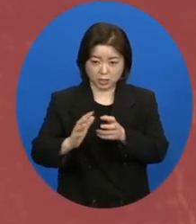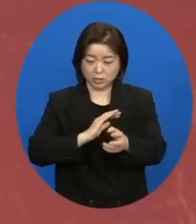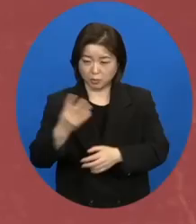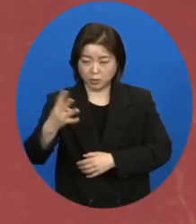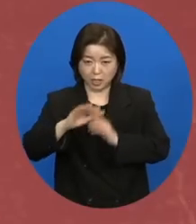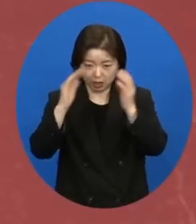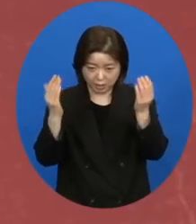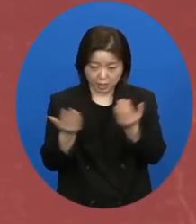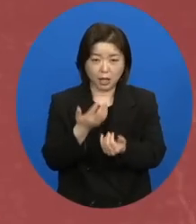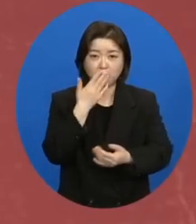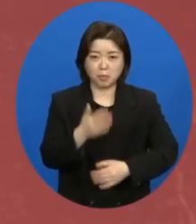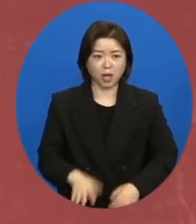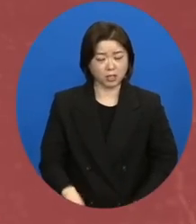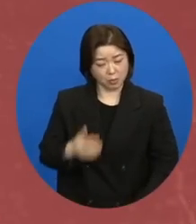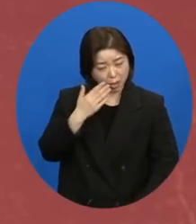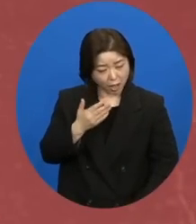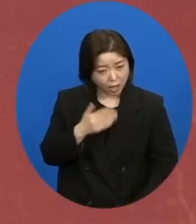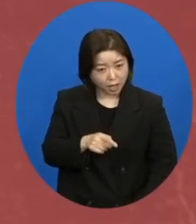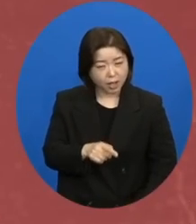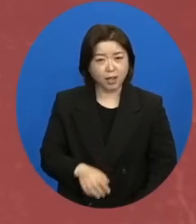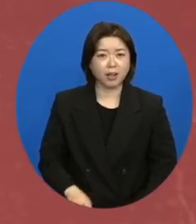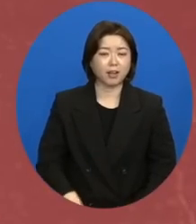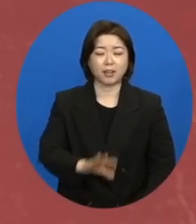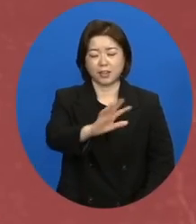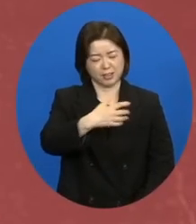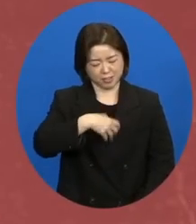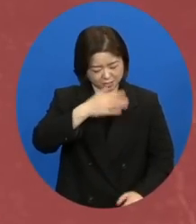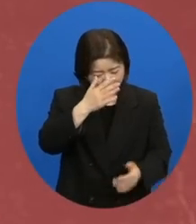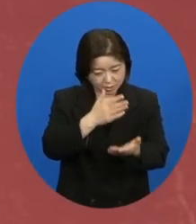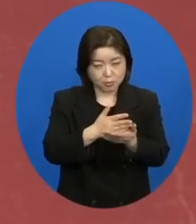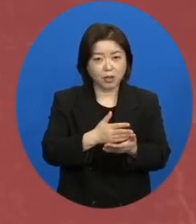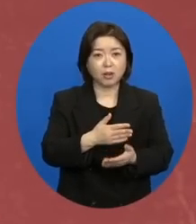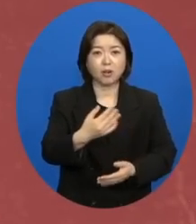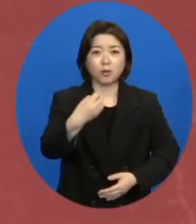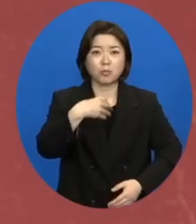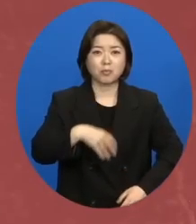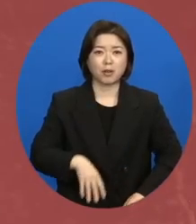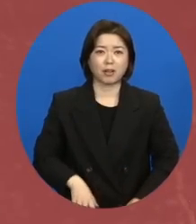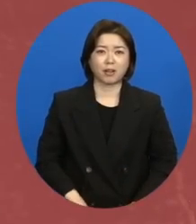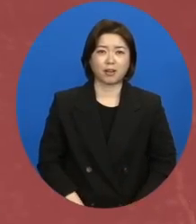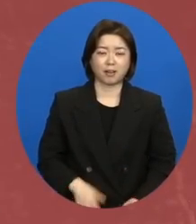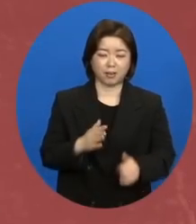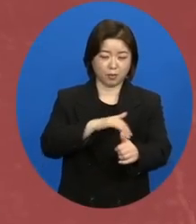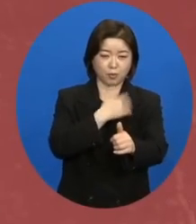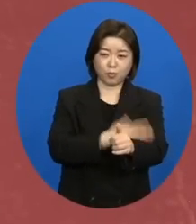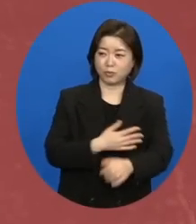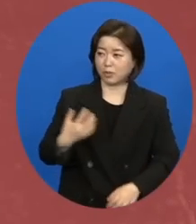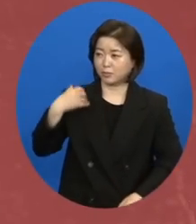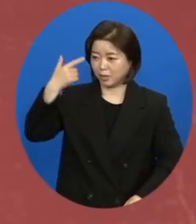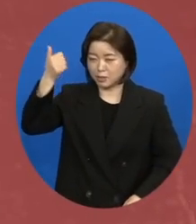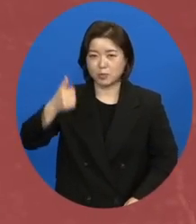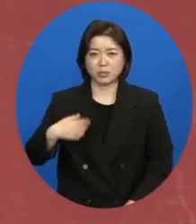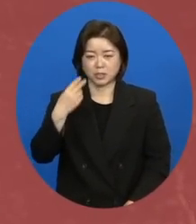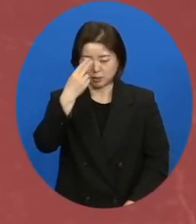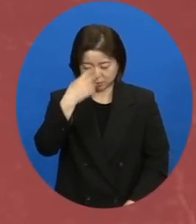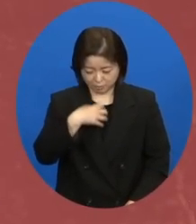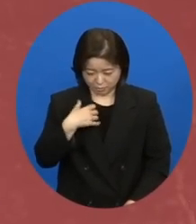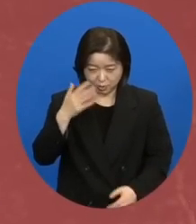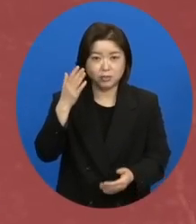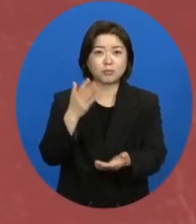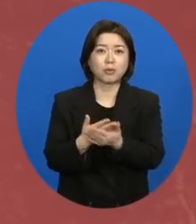그게 어떻게 가능하겠냐? 그랬더니 염려하지 말래요, 또. 권사가 담임 목사 보고 근심하지